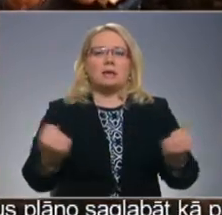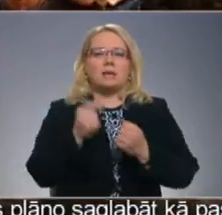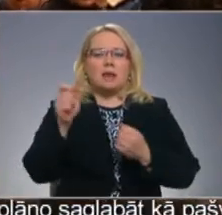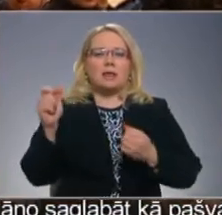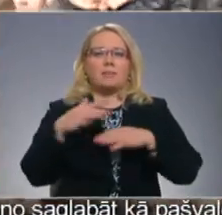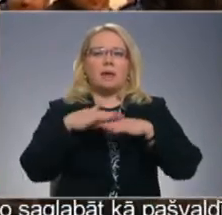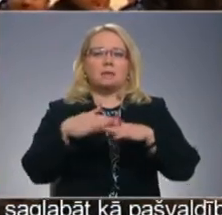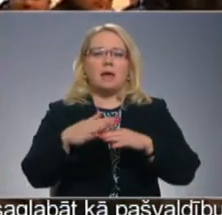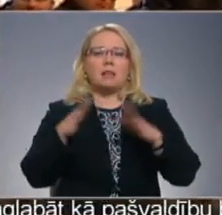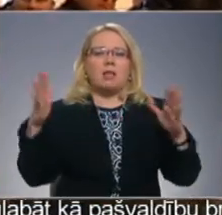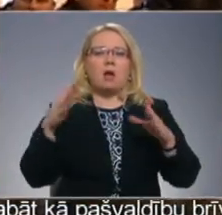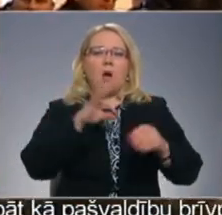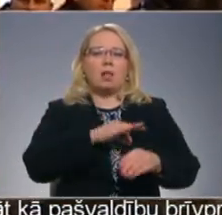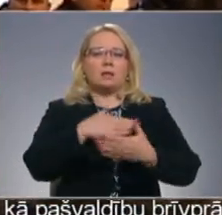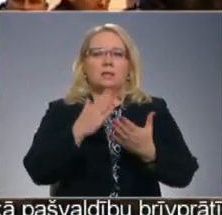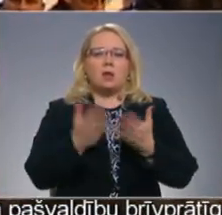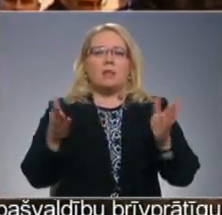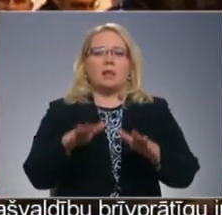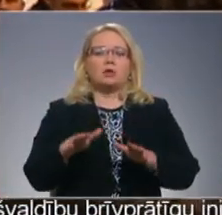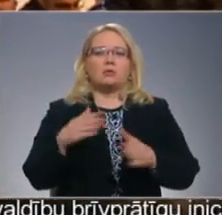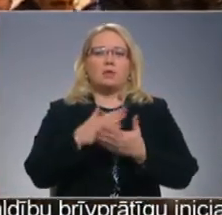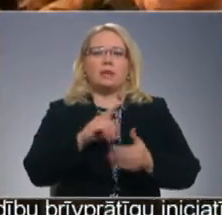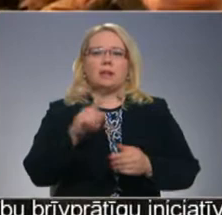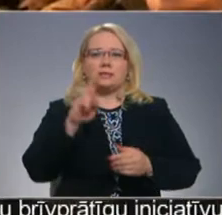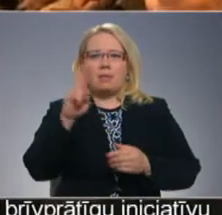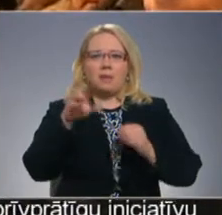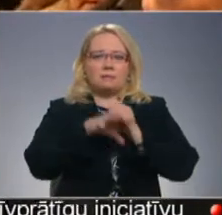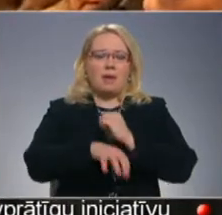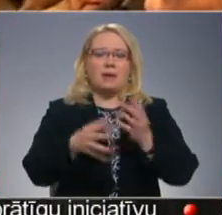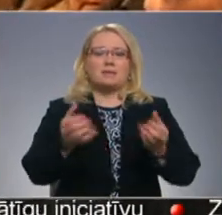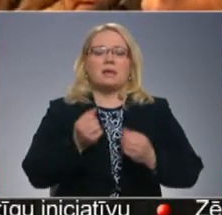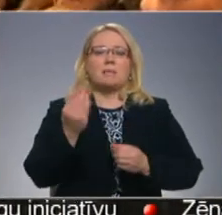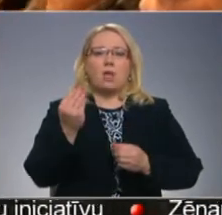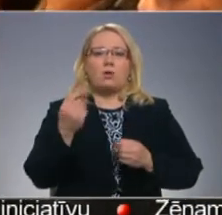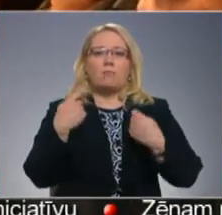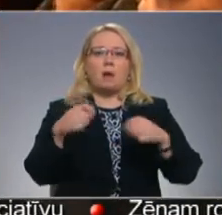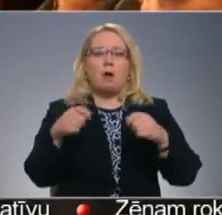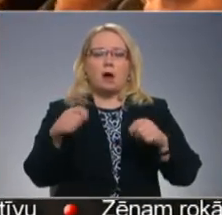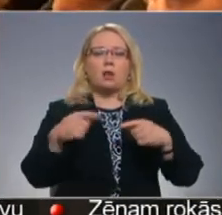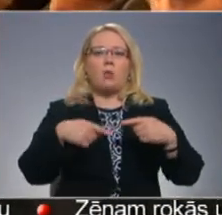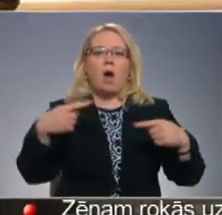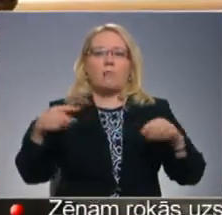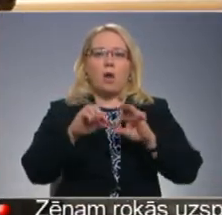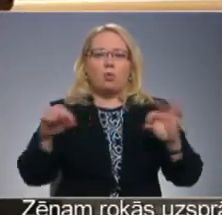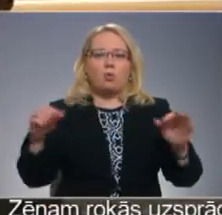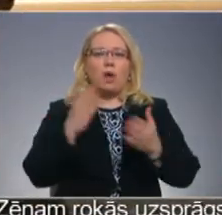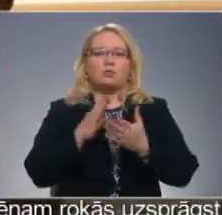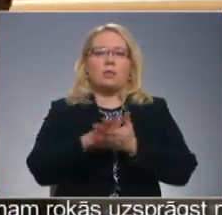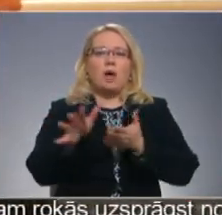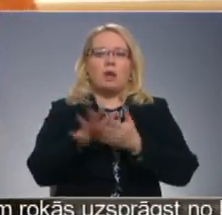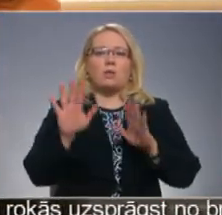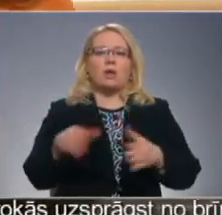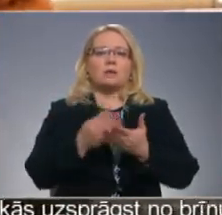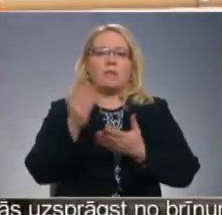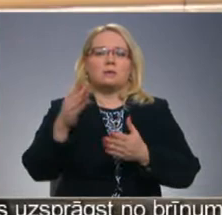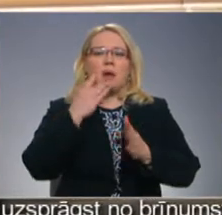ieskaitīs lielāko algas daļu, bet atlikušo līdz šīs nedēļas beigām. Saņemtā nauda par pārdoto armatūru līdz šim esot tērēt, lai